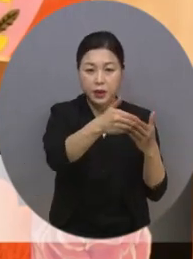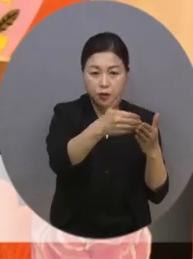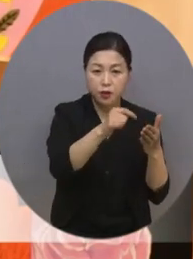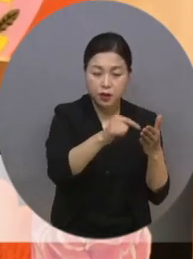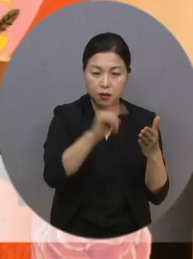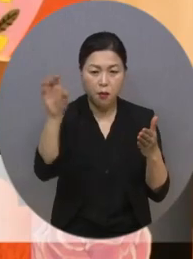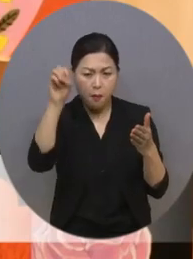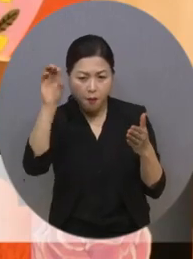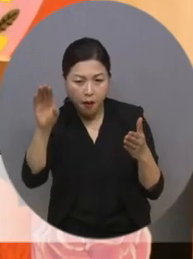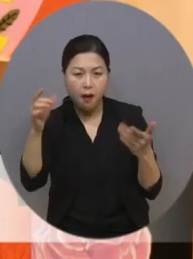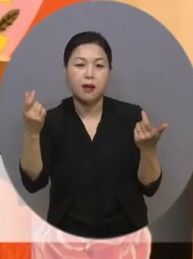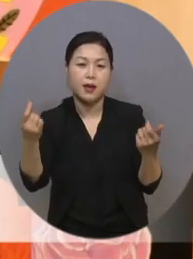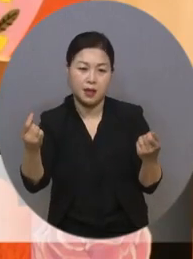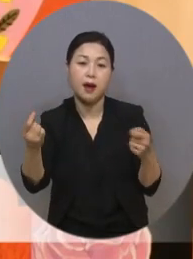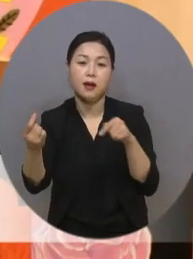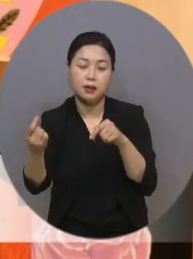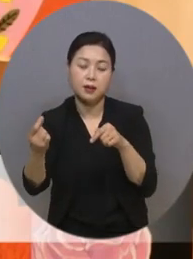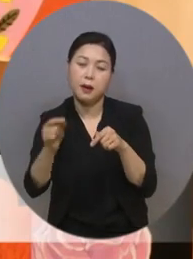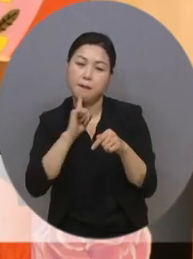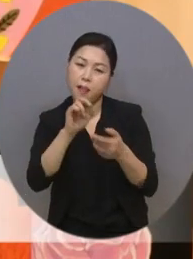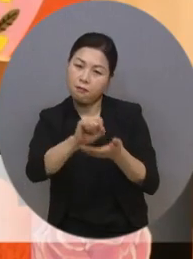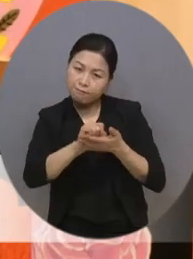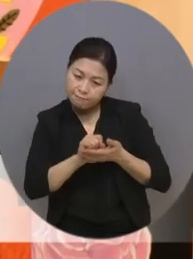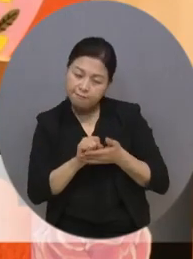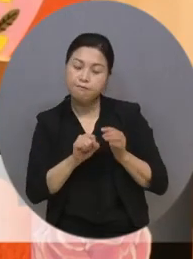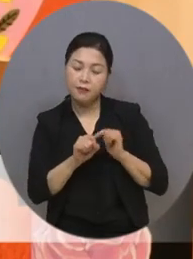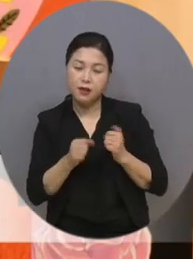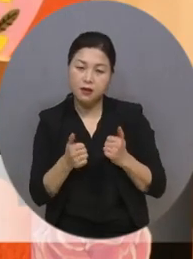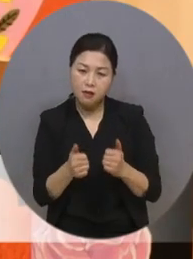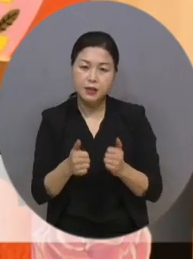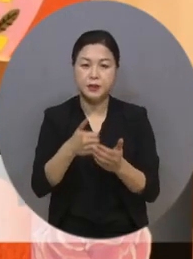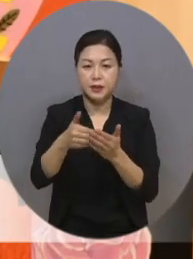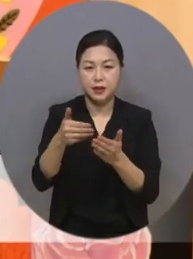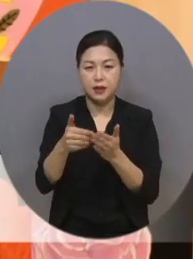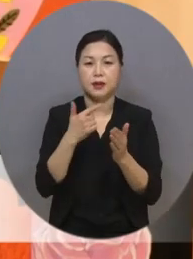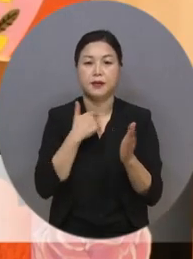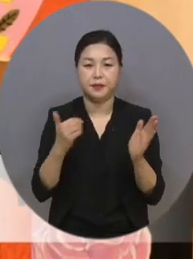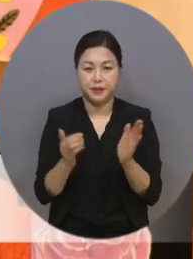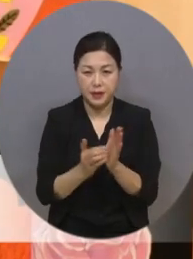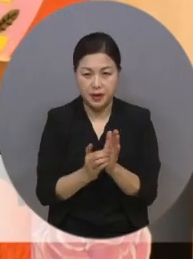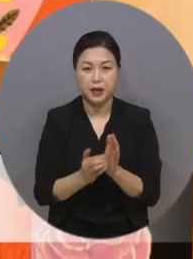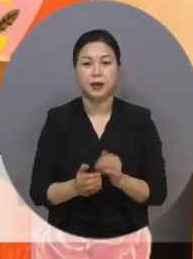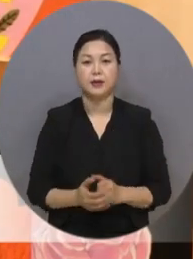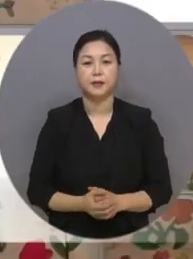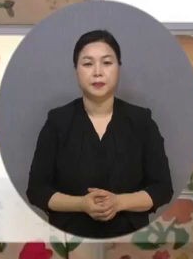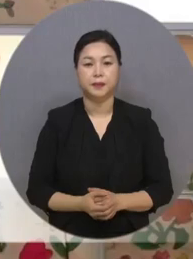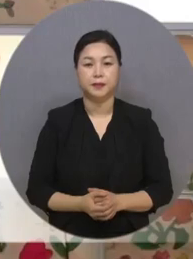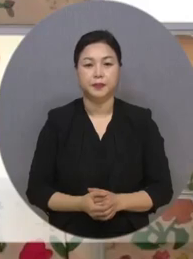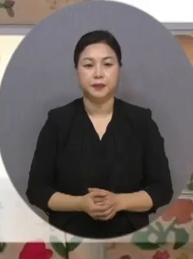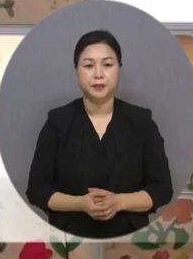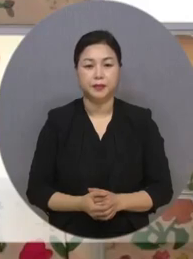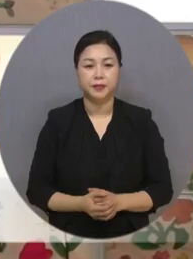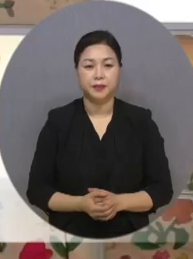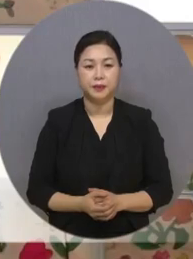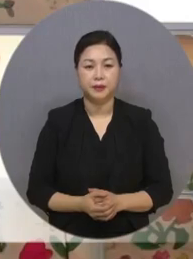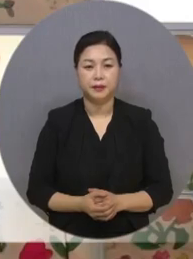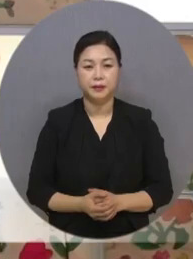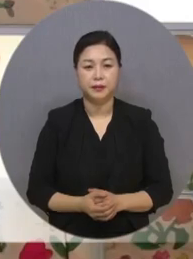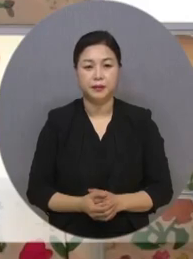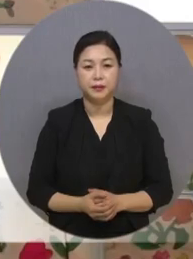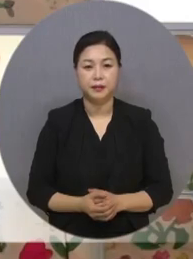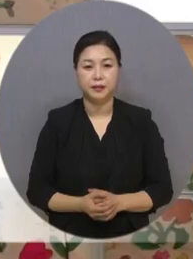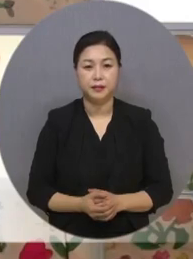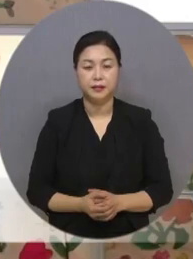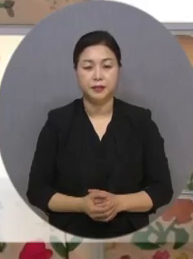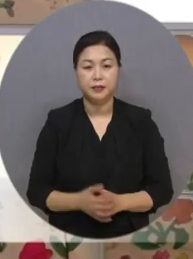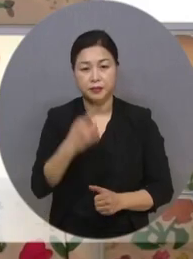마술이다. 이 말씀을 마음에 받아들이면서 열심히 그렸습니다. 누구보다도